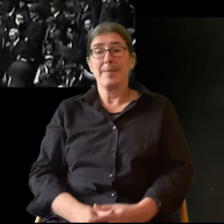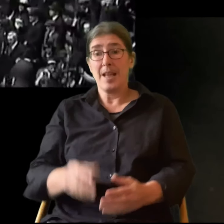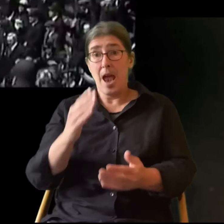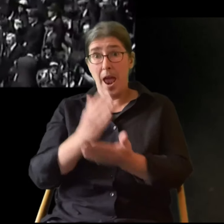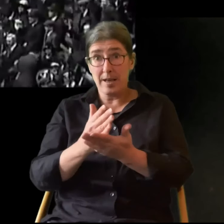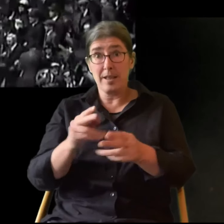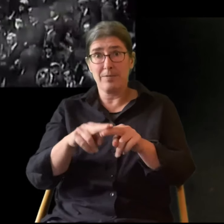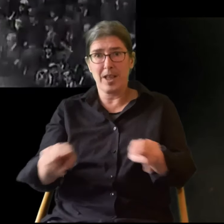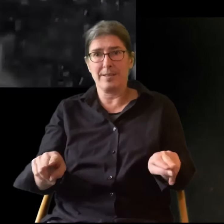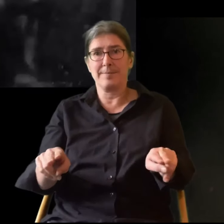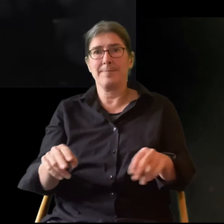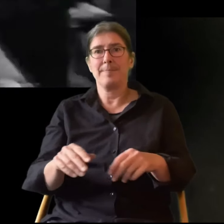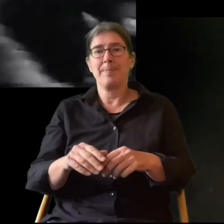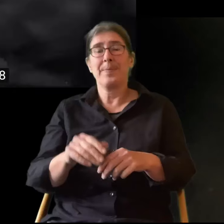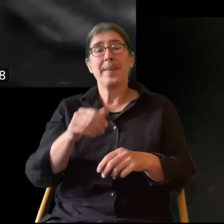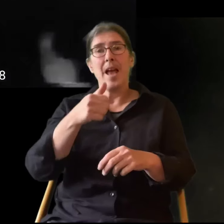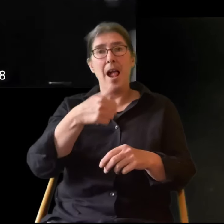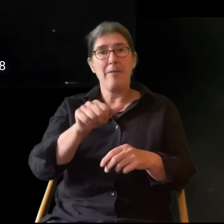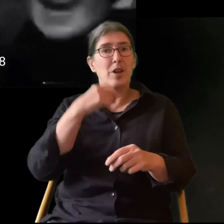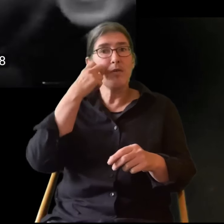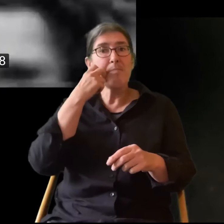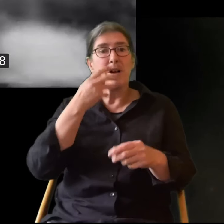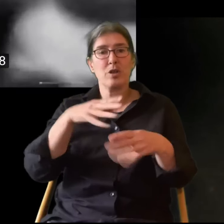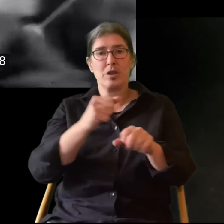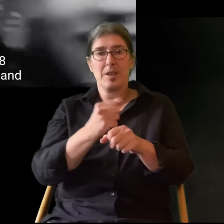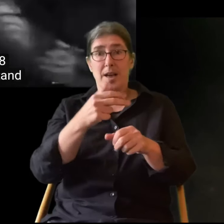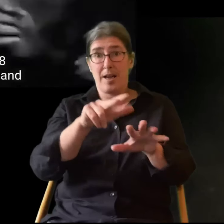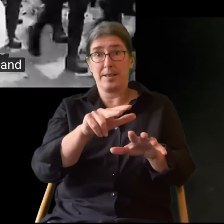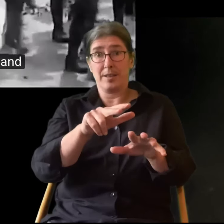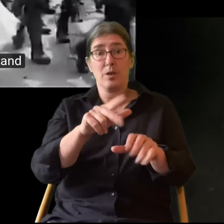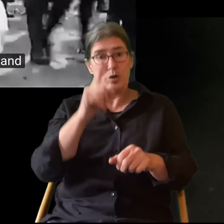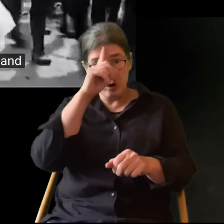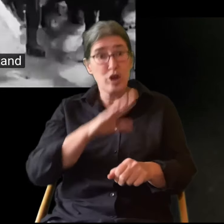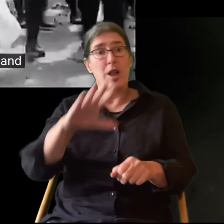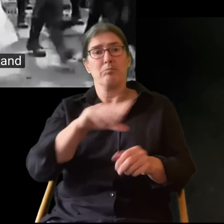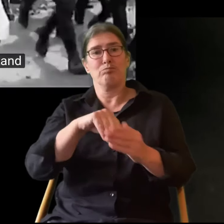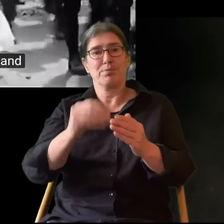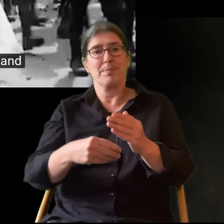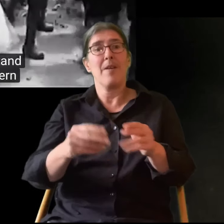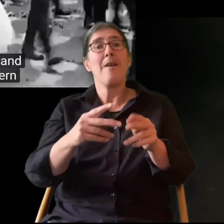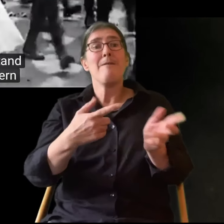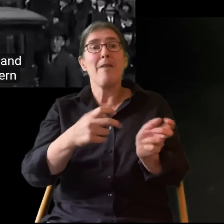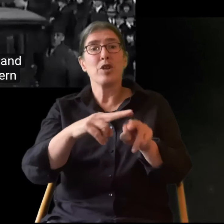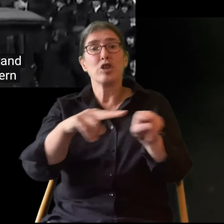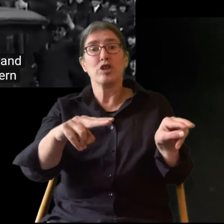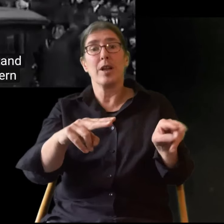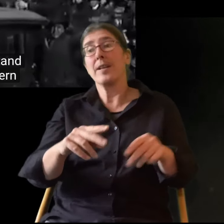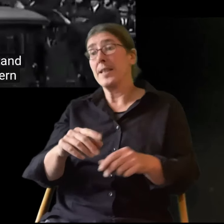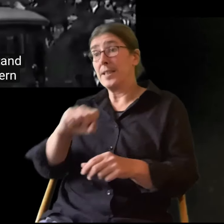Endlich Frieden. 11. November 18. Deutschland hat den Waffenstillstand unterschrieben. Jubel bei den